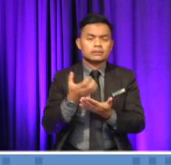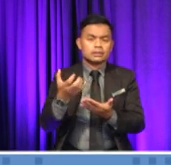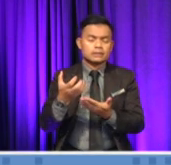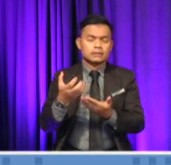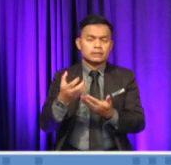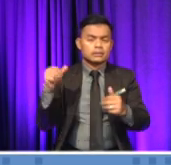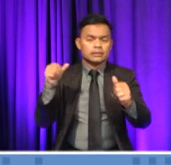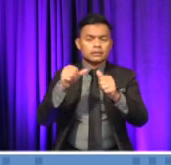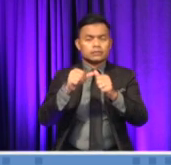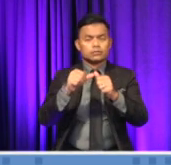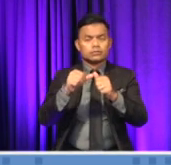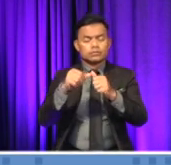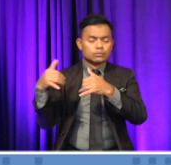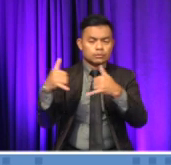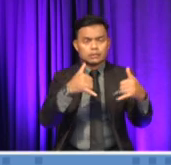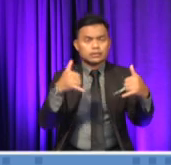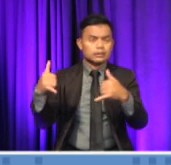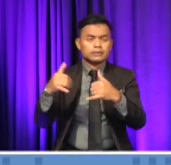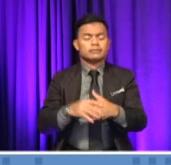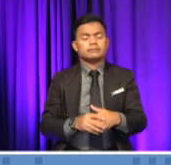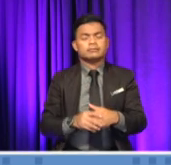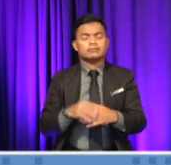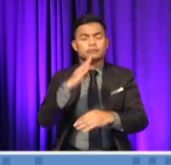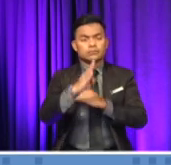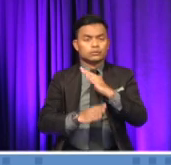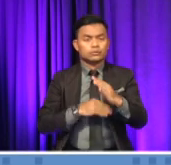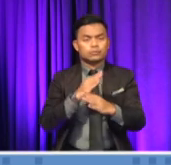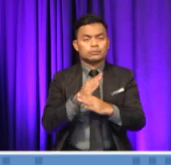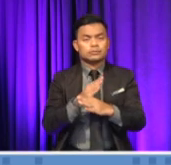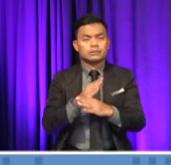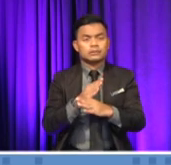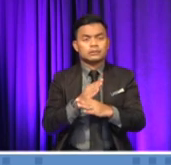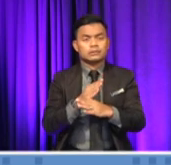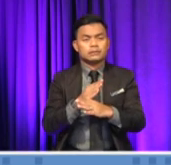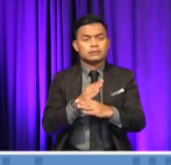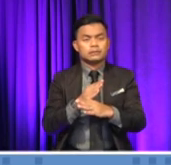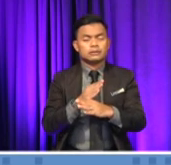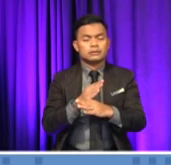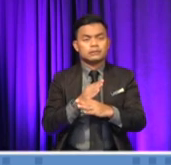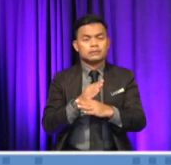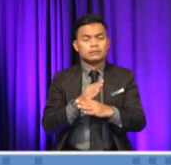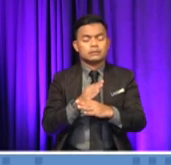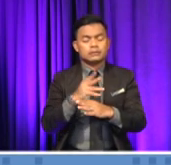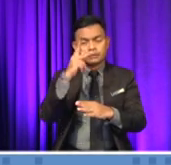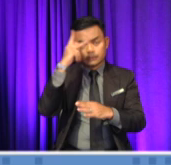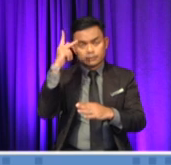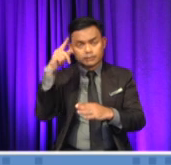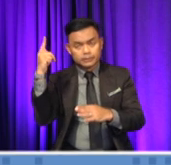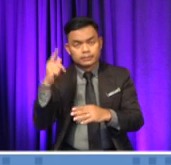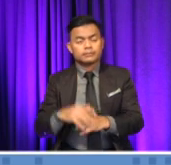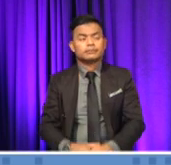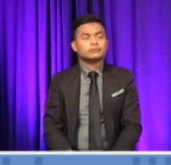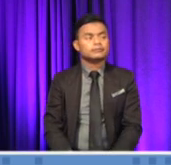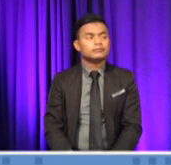bumi dia membawa arus ke bumi Akibat kegagalan pendapat Oke Betul tak